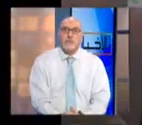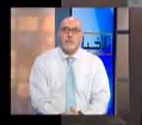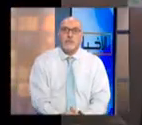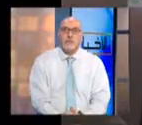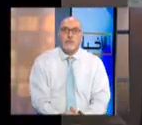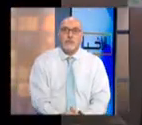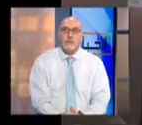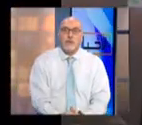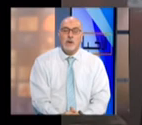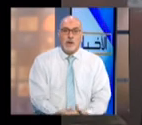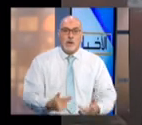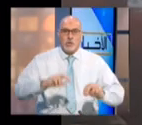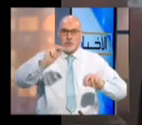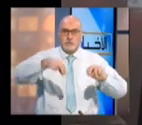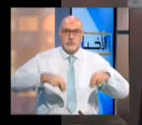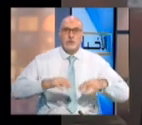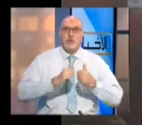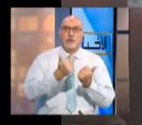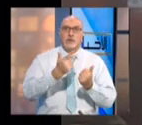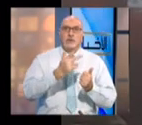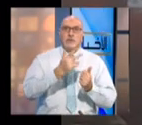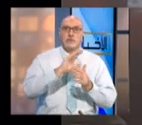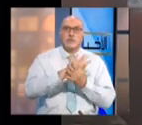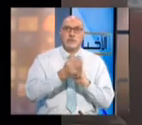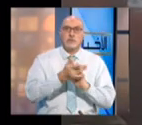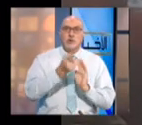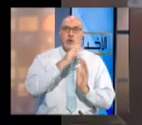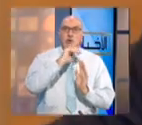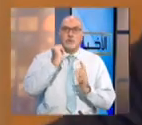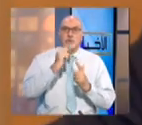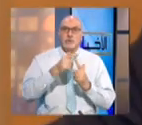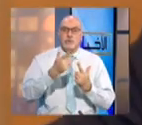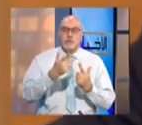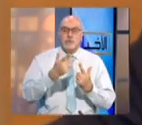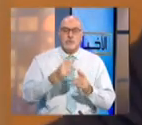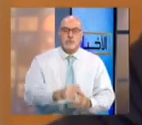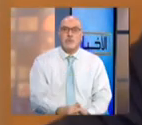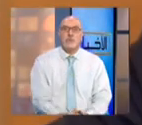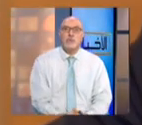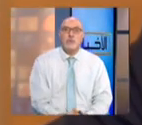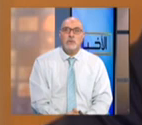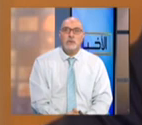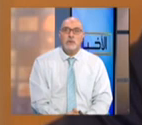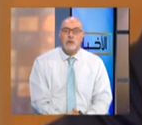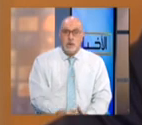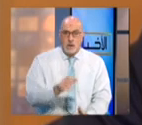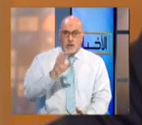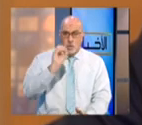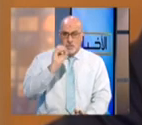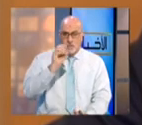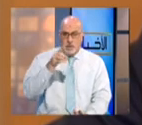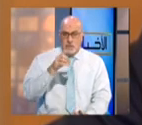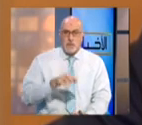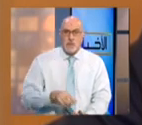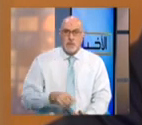رفض أي انتهاكات لسلطات الاحتلال. ها هو نفس العثماني يبدو أنه